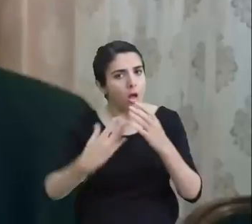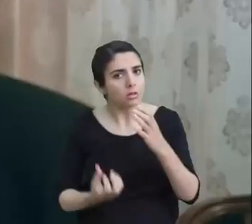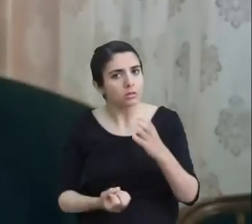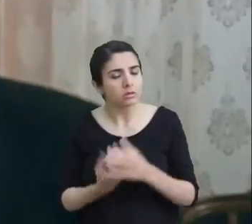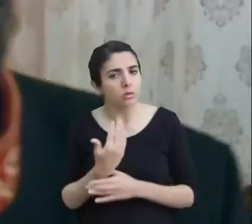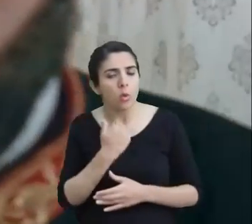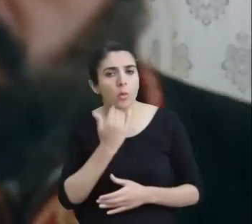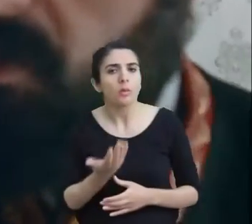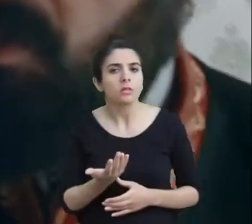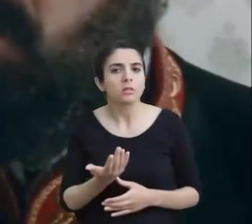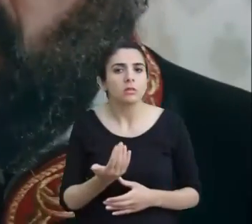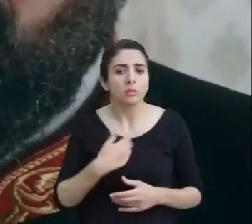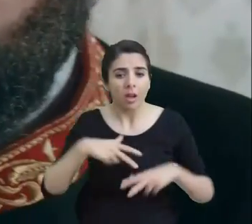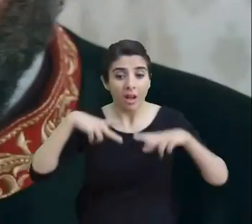bulmaktadır.